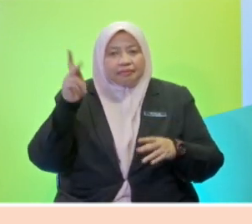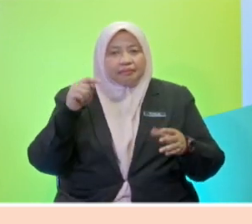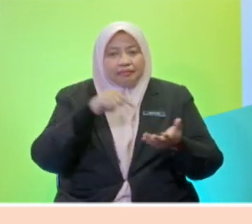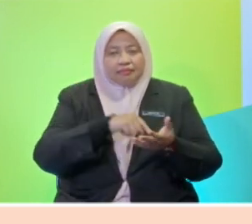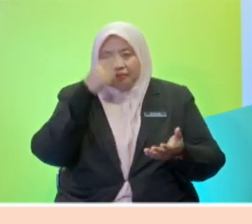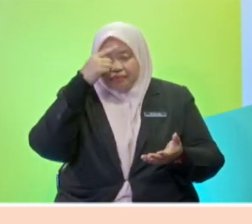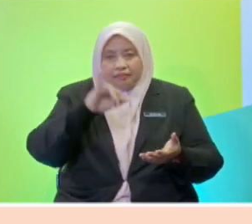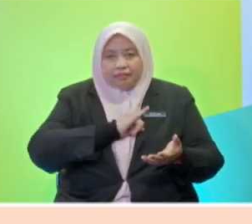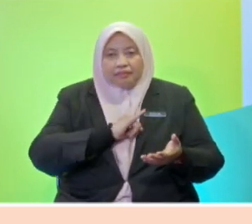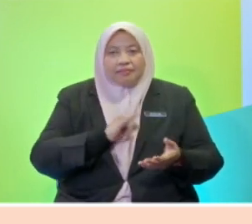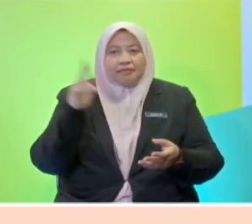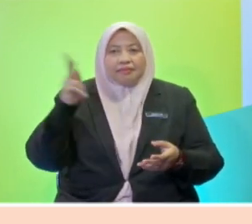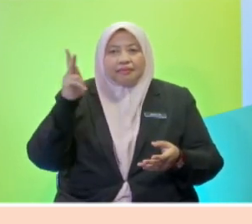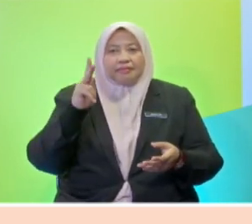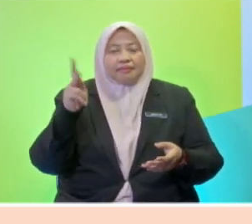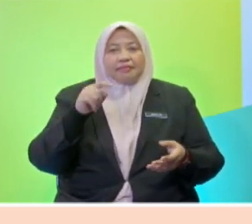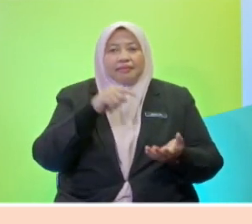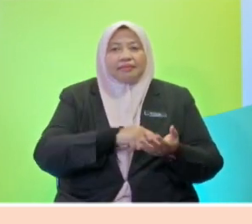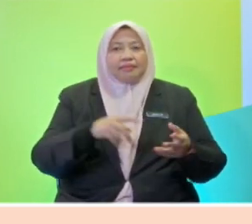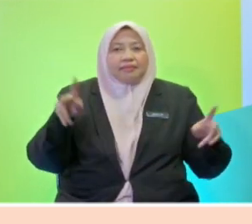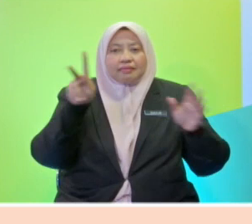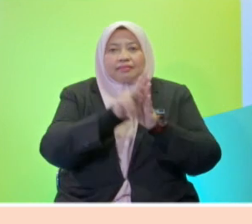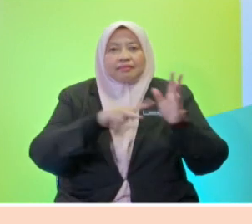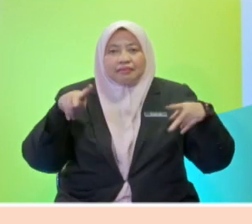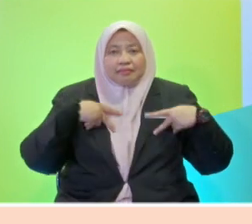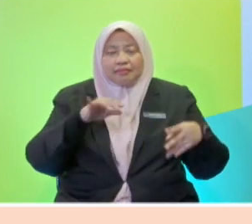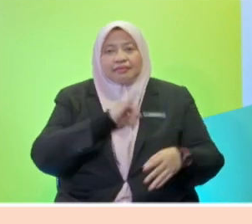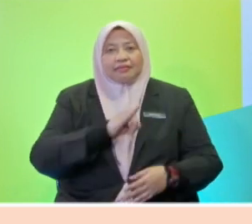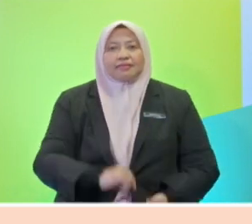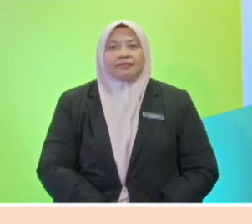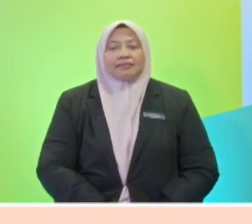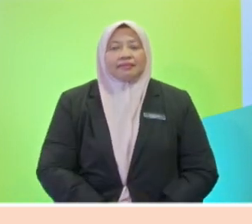kiper hari ini ke punya kepunyaan saya